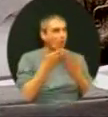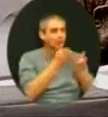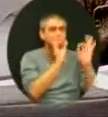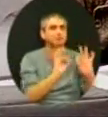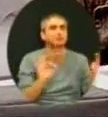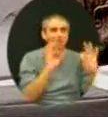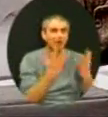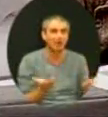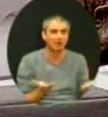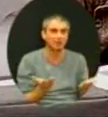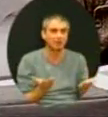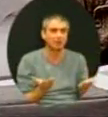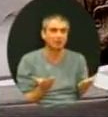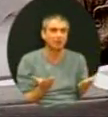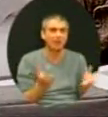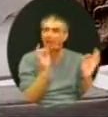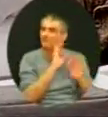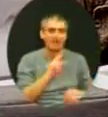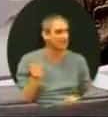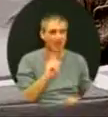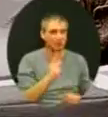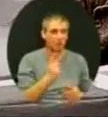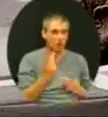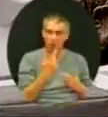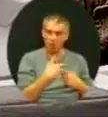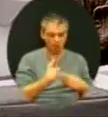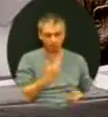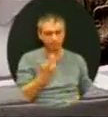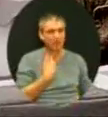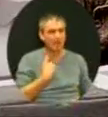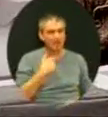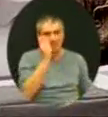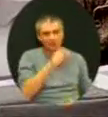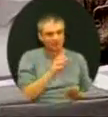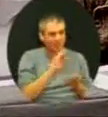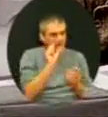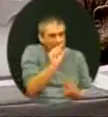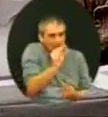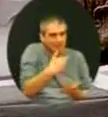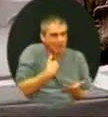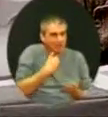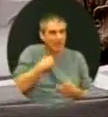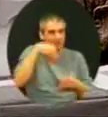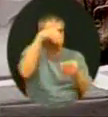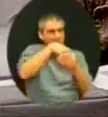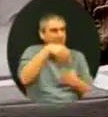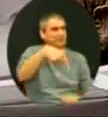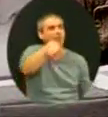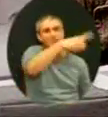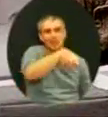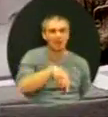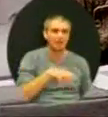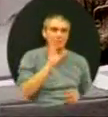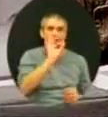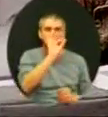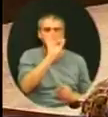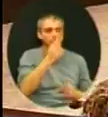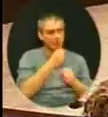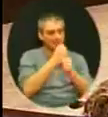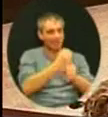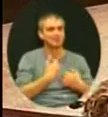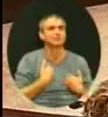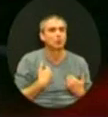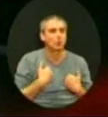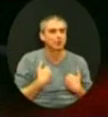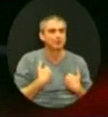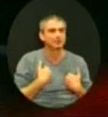לה, ואף אחד לא סופר אותי, האזרח הקטן שהצבעתי לכם, כדי שתייצגו אותי.